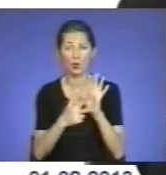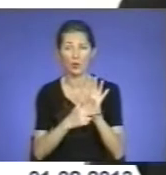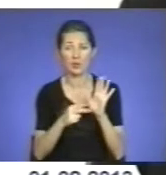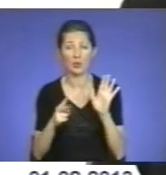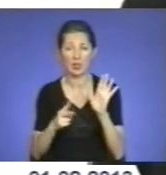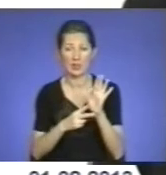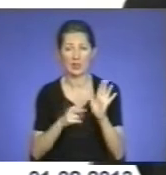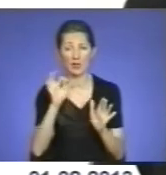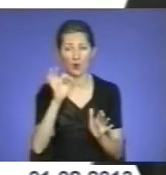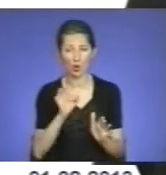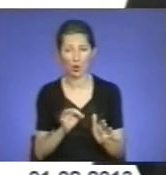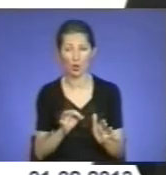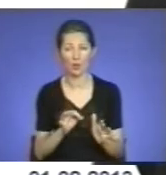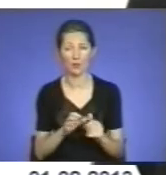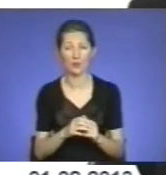98,7%.